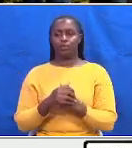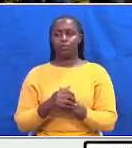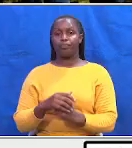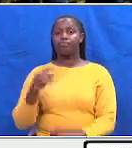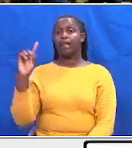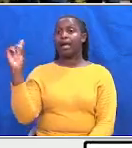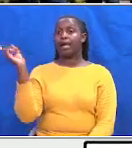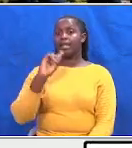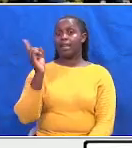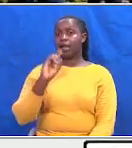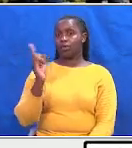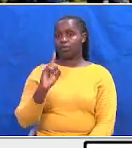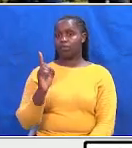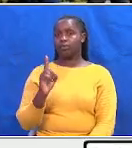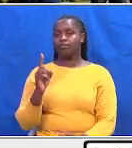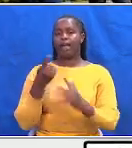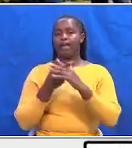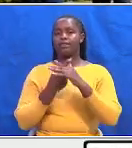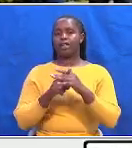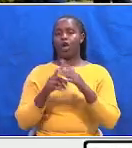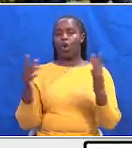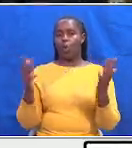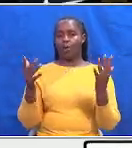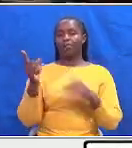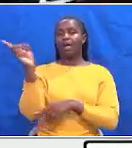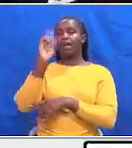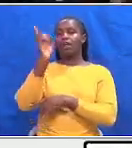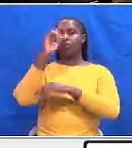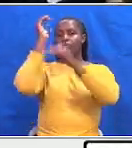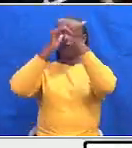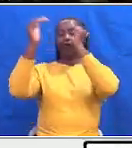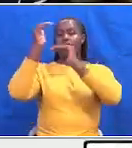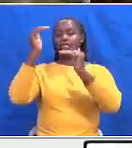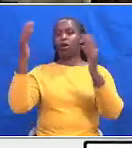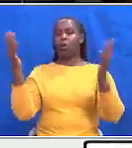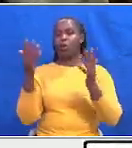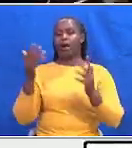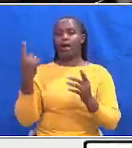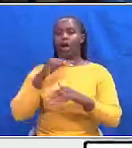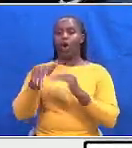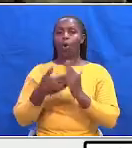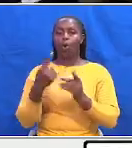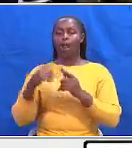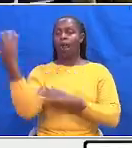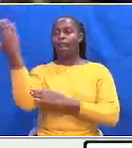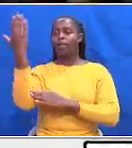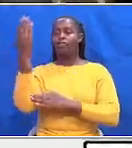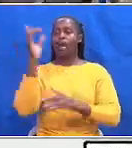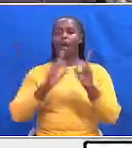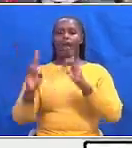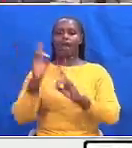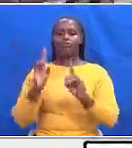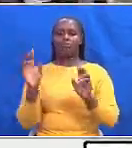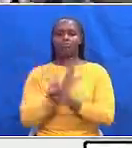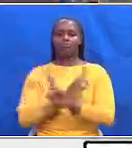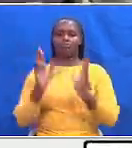Jijini Nairobi, hapa safari ilingoa nanga katika chuo kikuu cha Nairobi, wahadhiri wakisakata densi ili